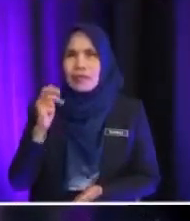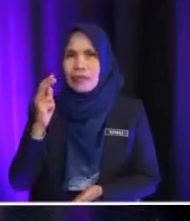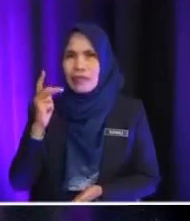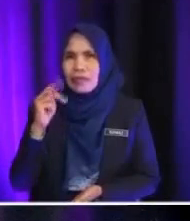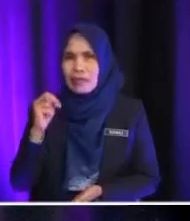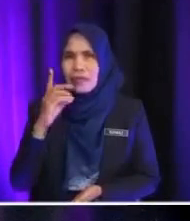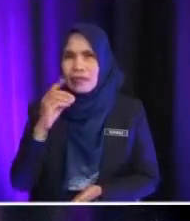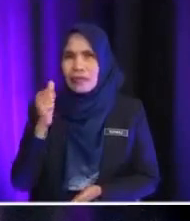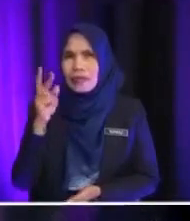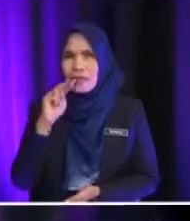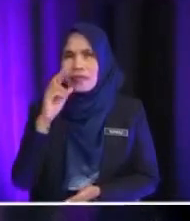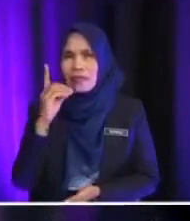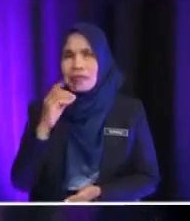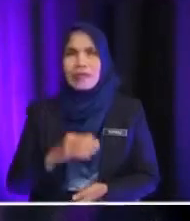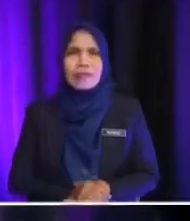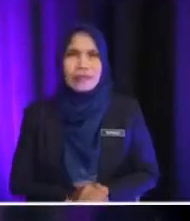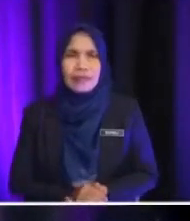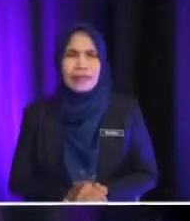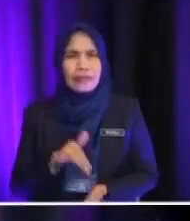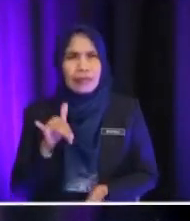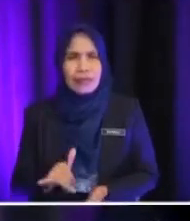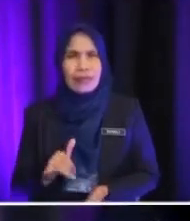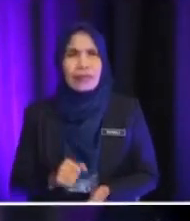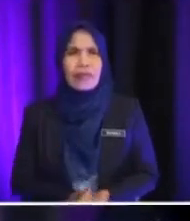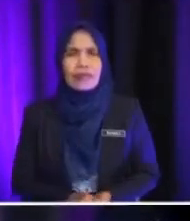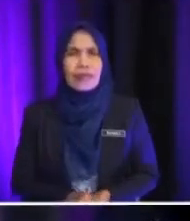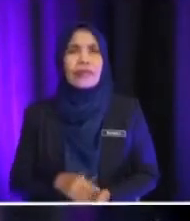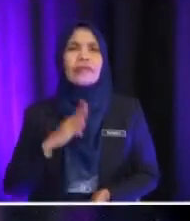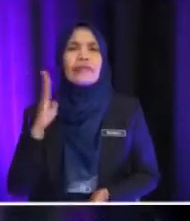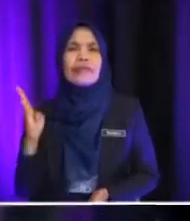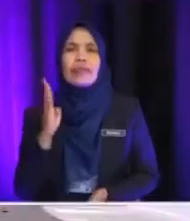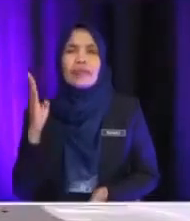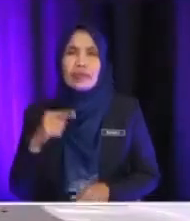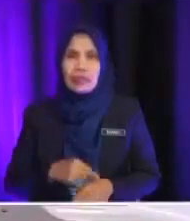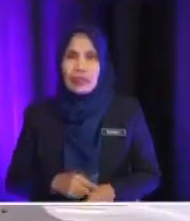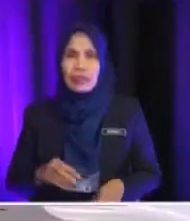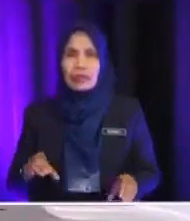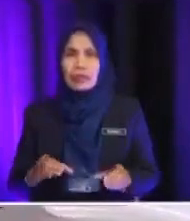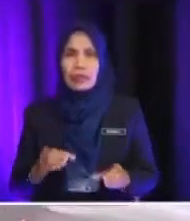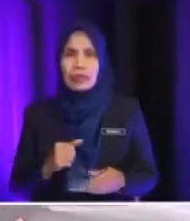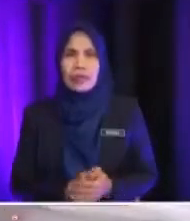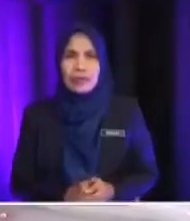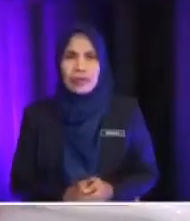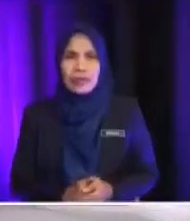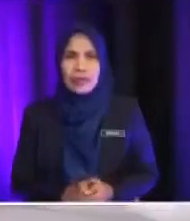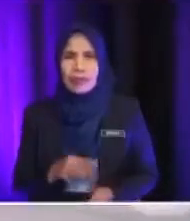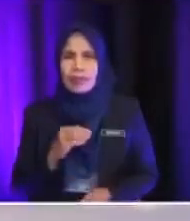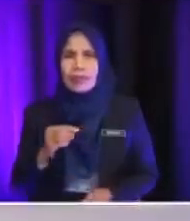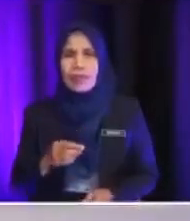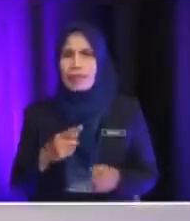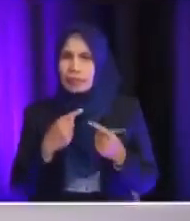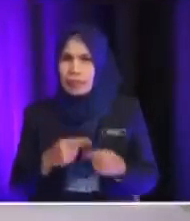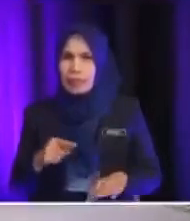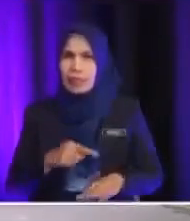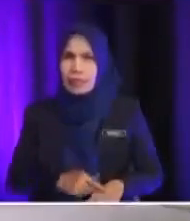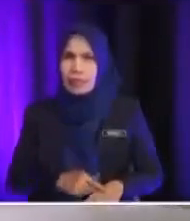Okay. Bagus Ria. Okey, resepi standard ni maksudnya resepi yang kita biasa buat yang telah diuji. Maksudnya kalau resepi tu bagus,